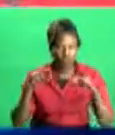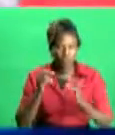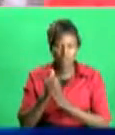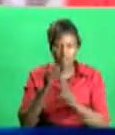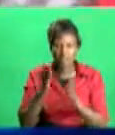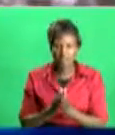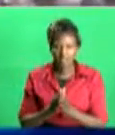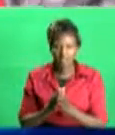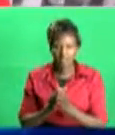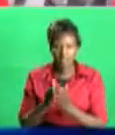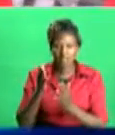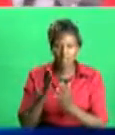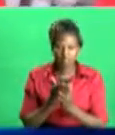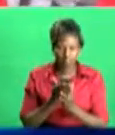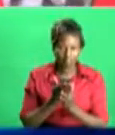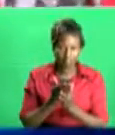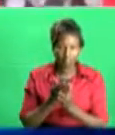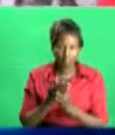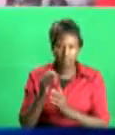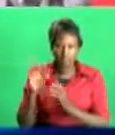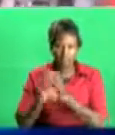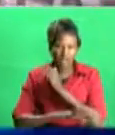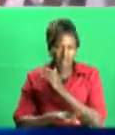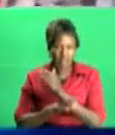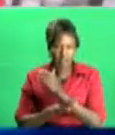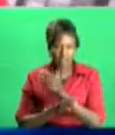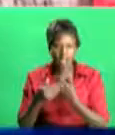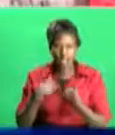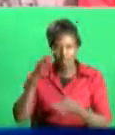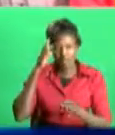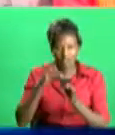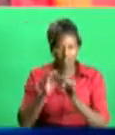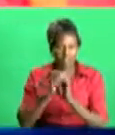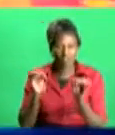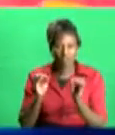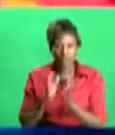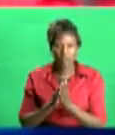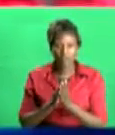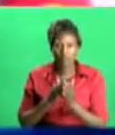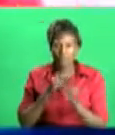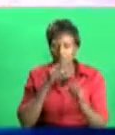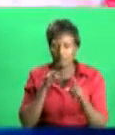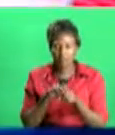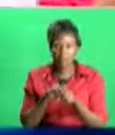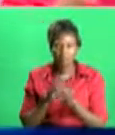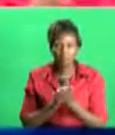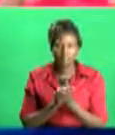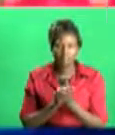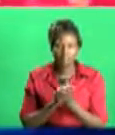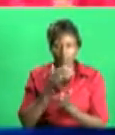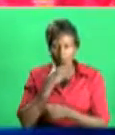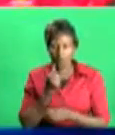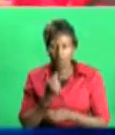uongozi katika nchi ambayo hamuna imani nayo. Ndugu yangu mkubwa, mzee